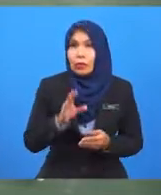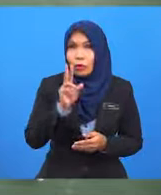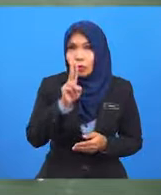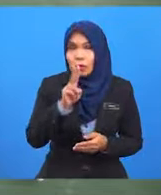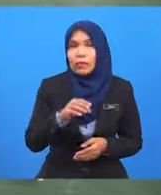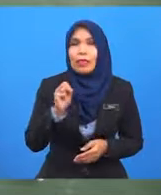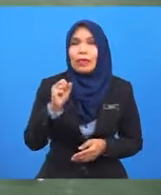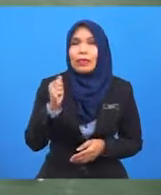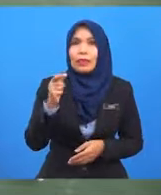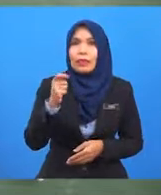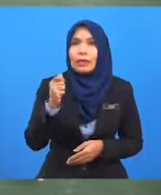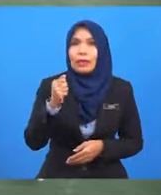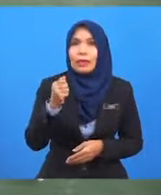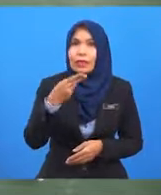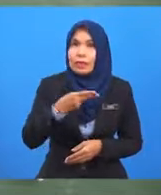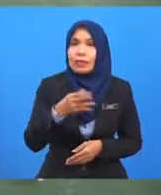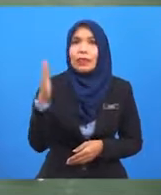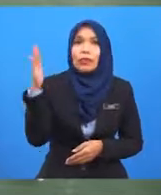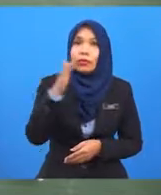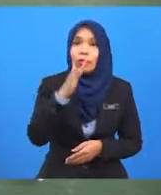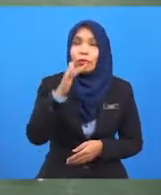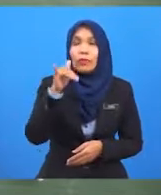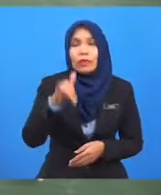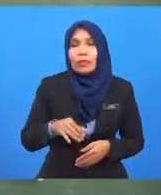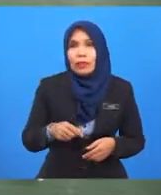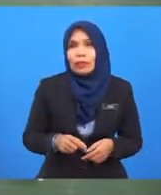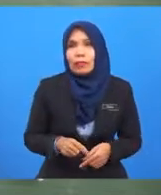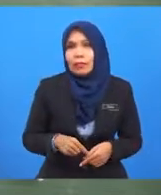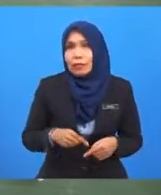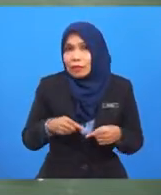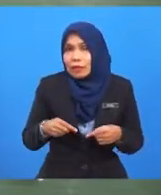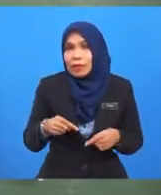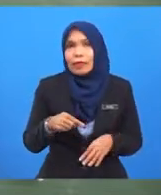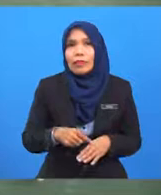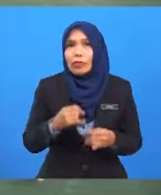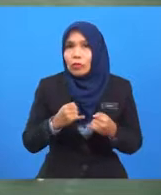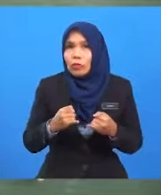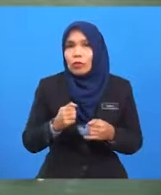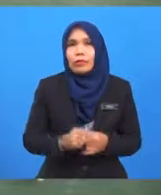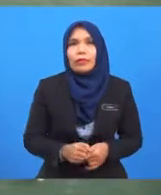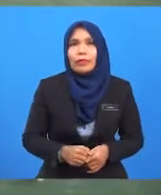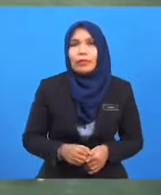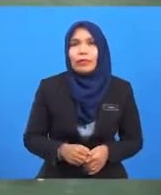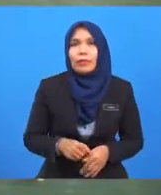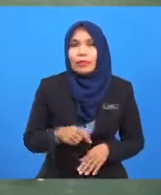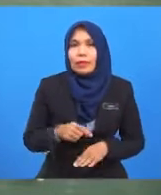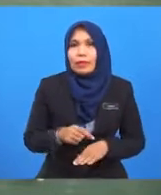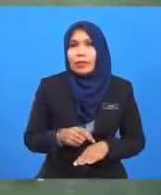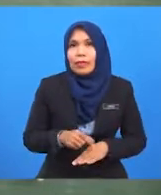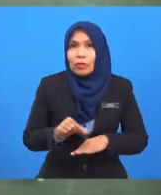satah condong yang tajam hujungnya. Baji digunakan untuk